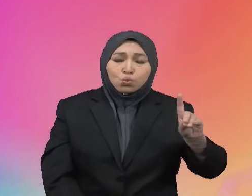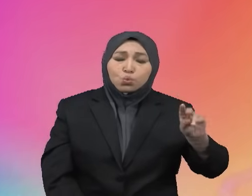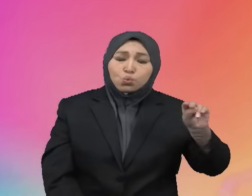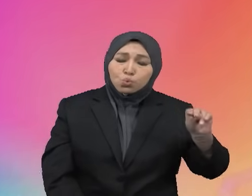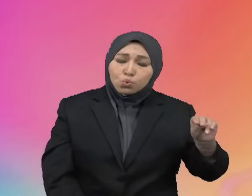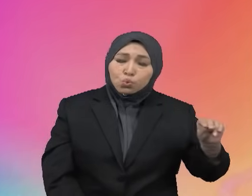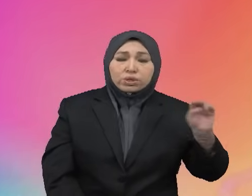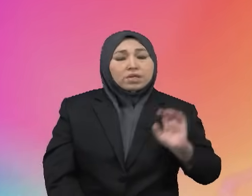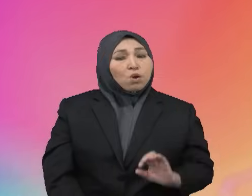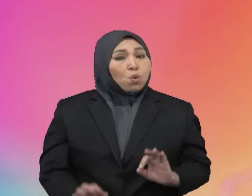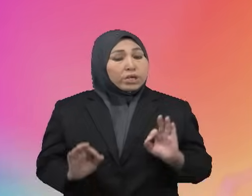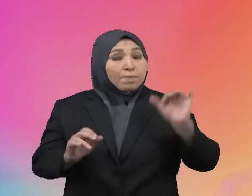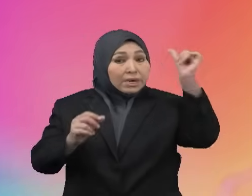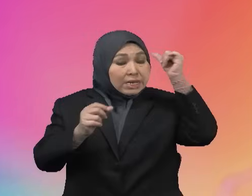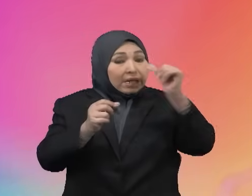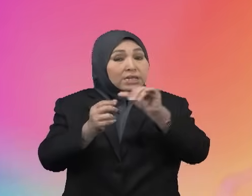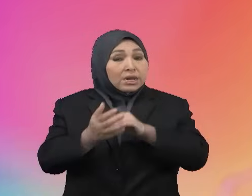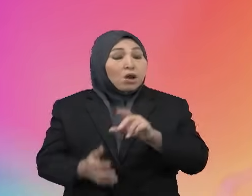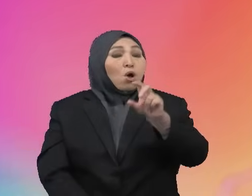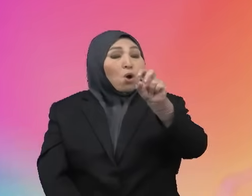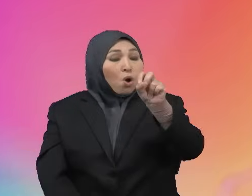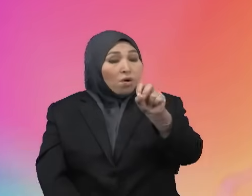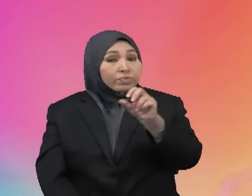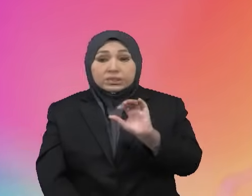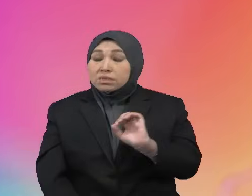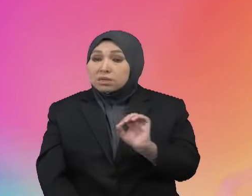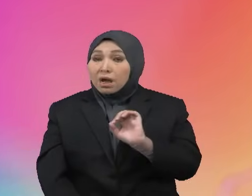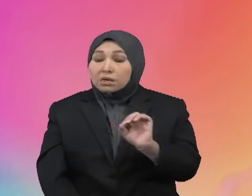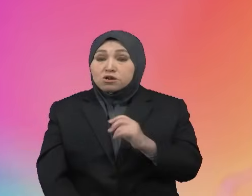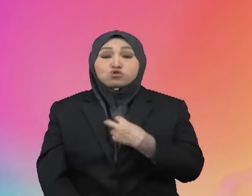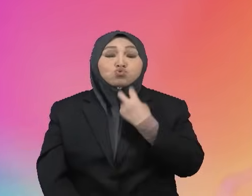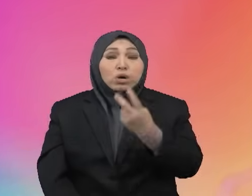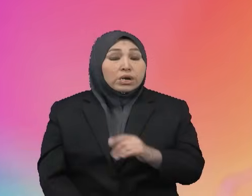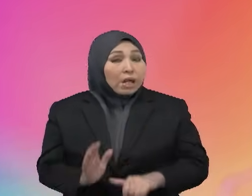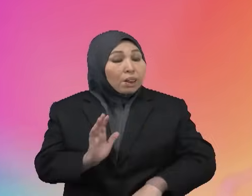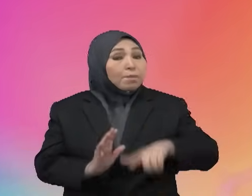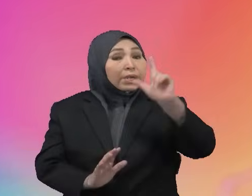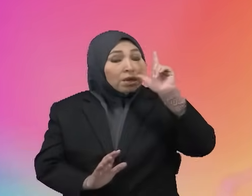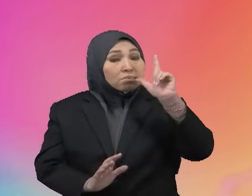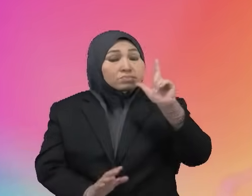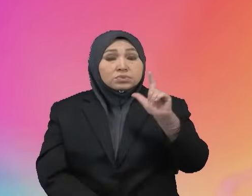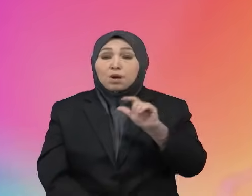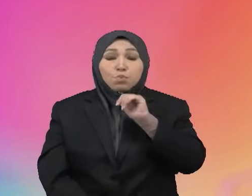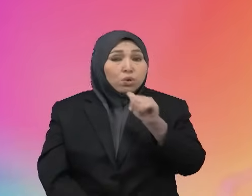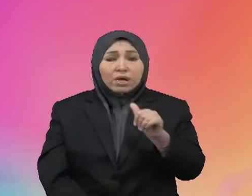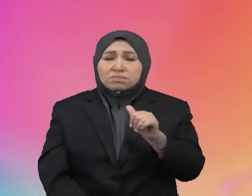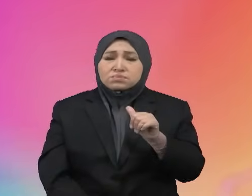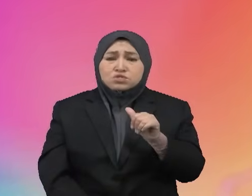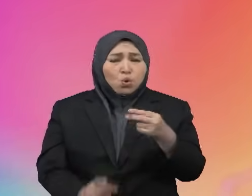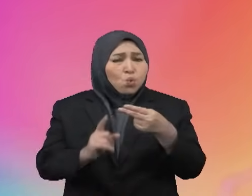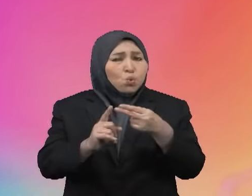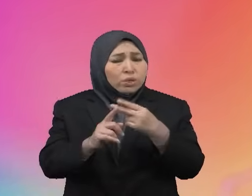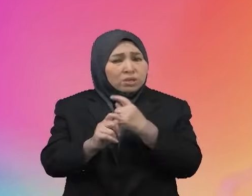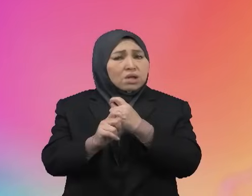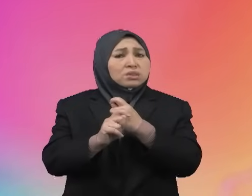قاعدون. Okay, peringatan saya lagi, qaf dia tidak ada suara yang berlebihan. Maksudnya dia bukan, dia huruf yang